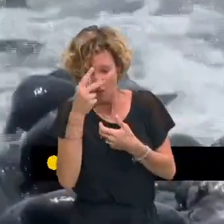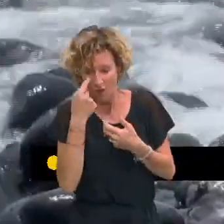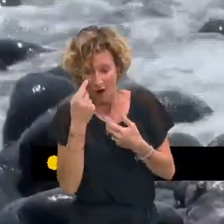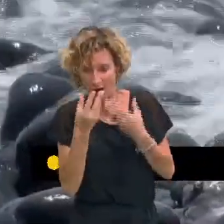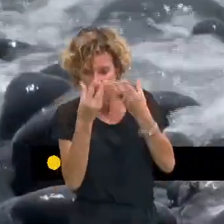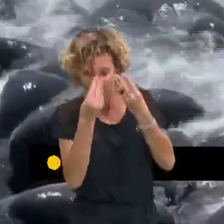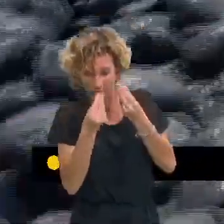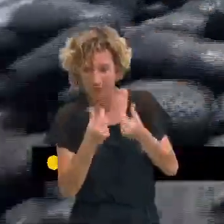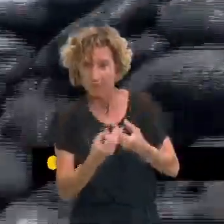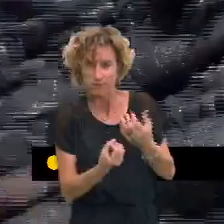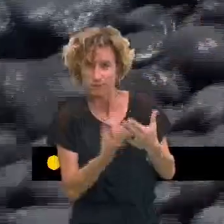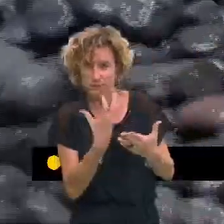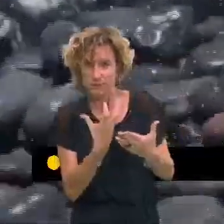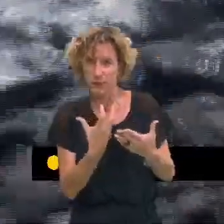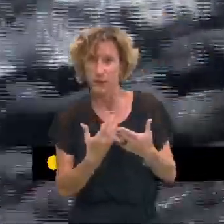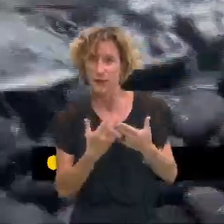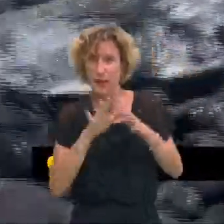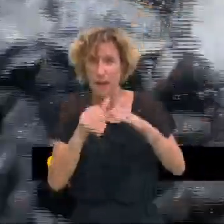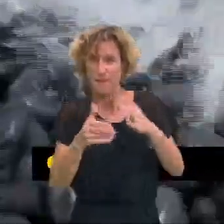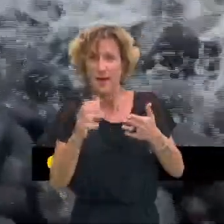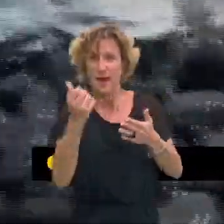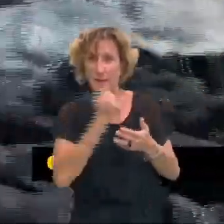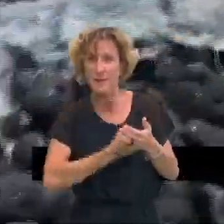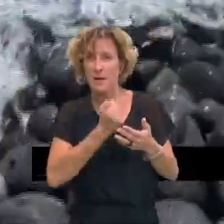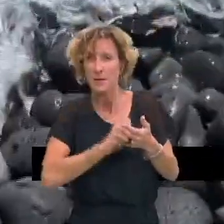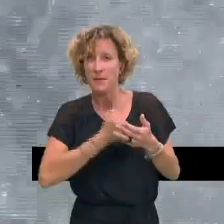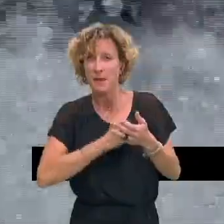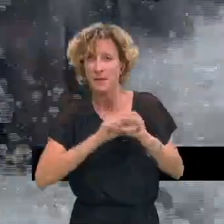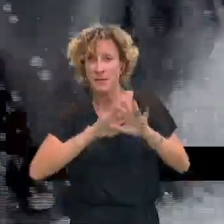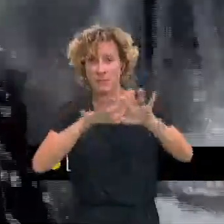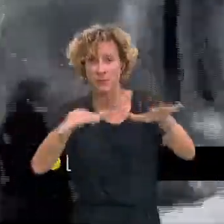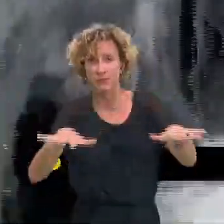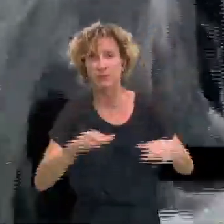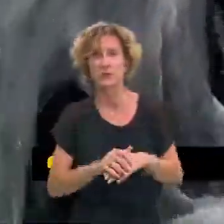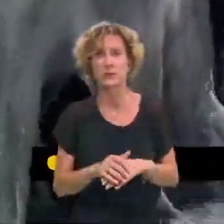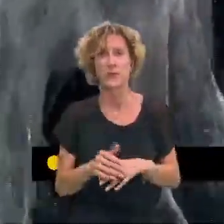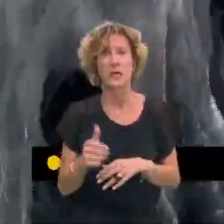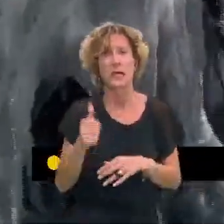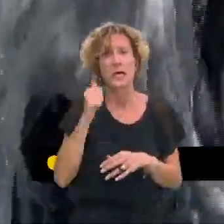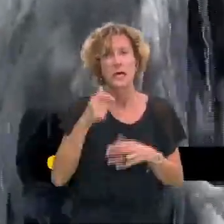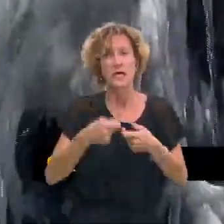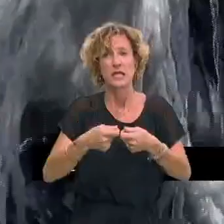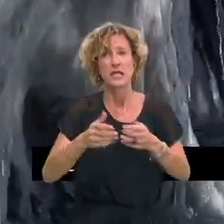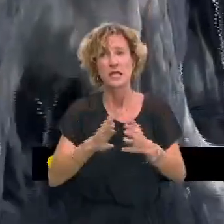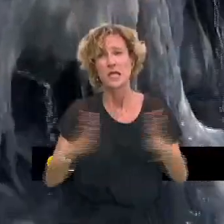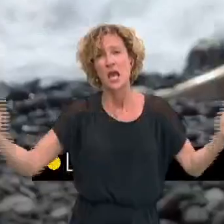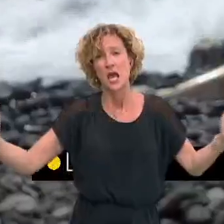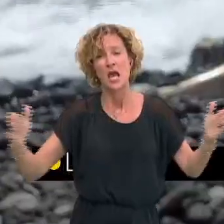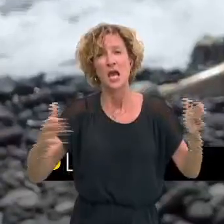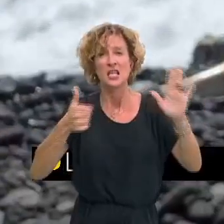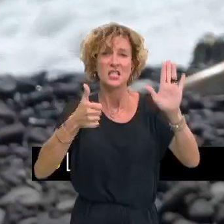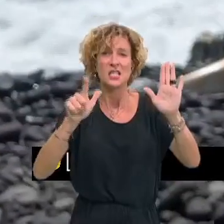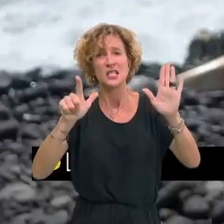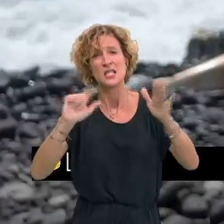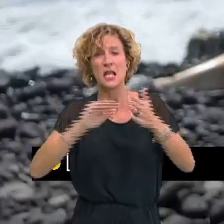décomposition avancée. La mer dégrade le cadavre rapidement. Hier, t'es quelle longueur? Estimé à peu près 7,50 m à peu près. La